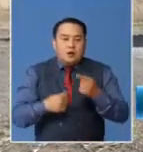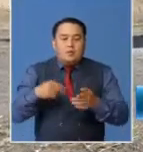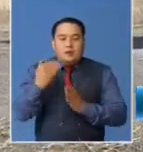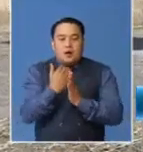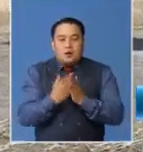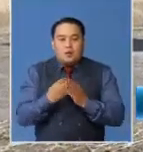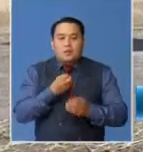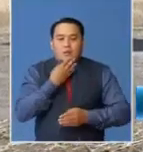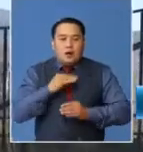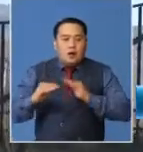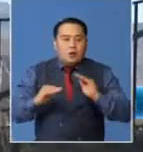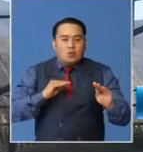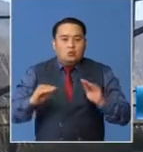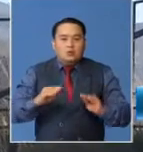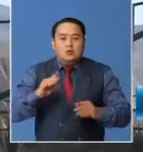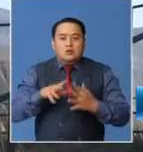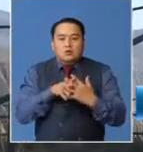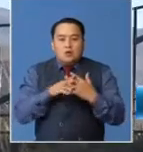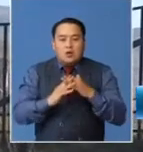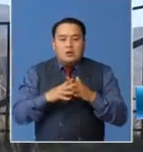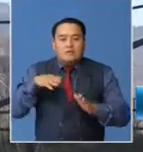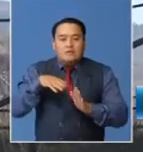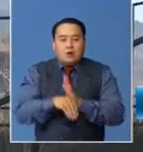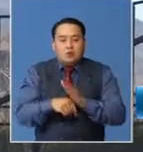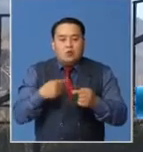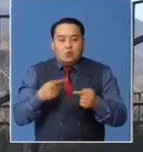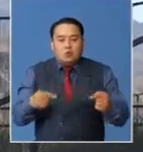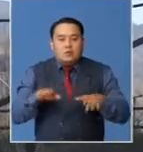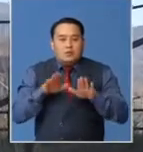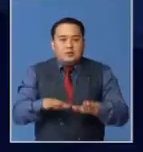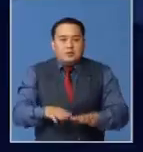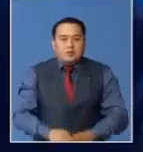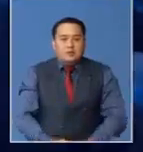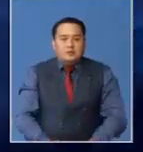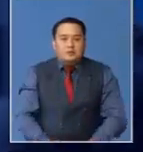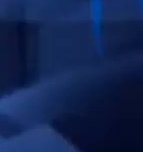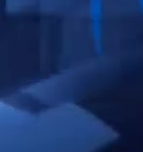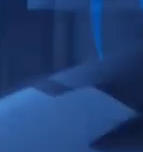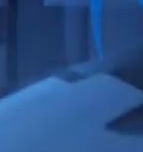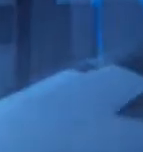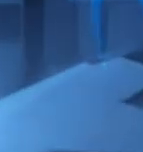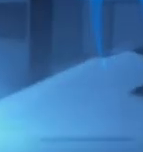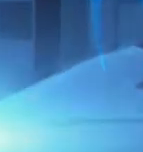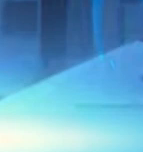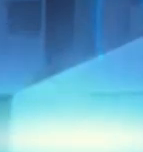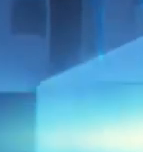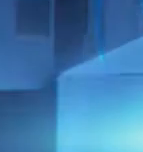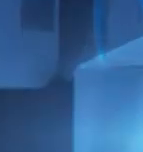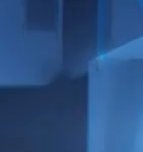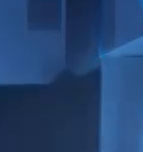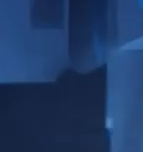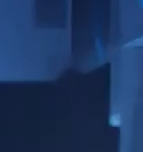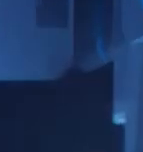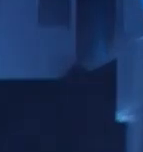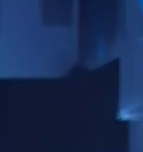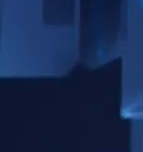программу благоустройства и озеленения села войдут и другие места Копала. Азат Жумаханов, Ельдана Сарсембаева, Ерболат Антилов,